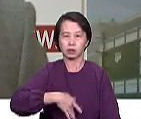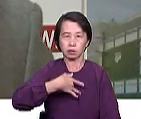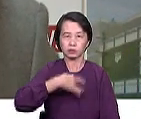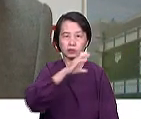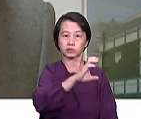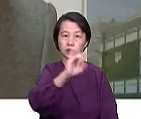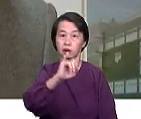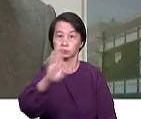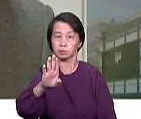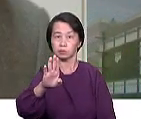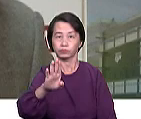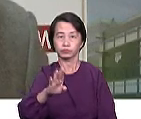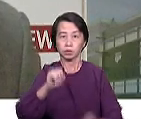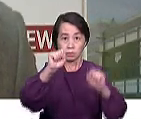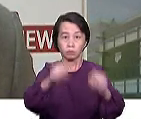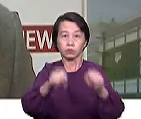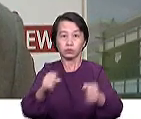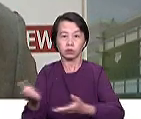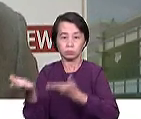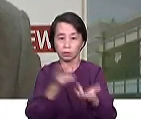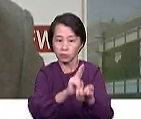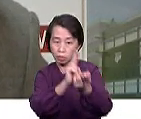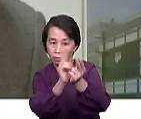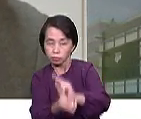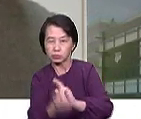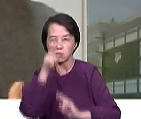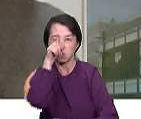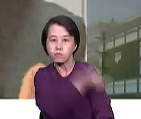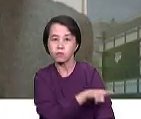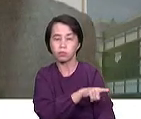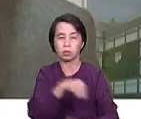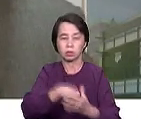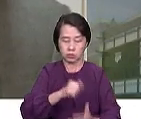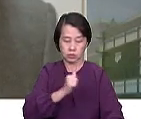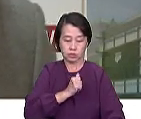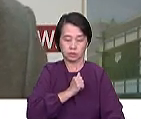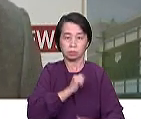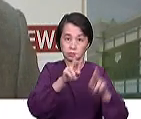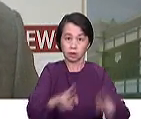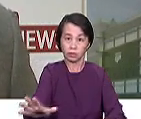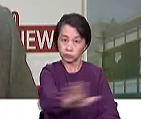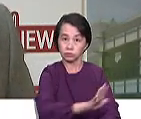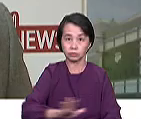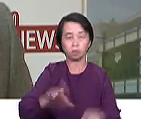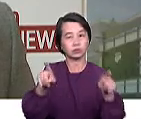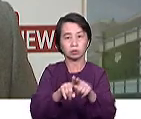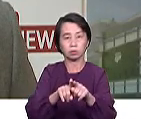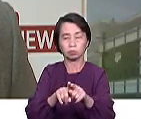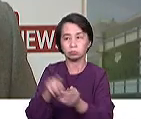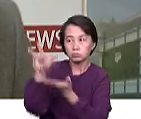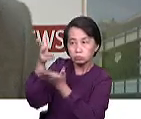ini mampu membawa satu perubahan yang drastik terhadap diri rakyat. Kerana kita lihat seperti mana